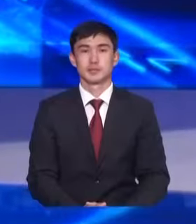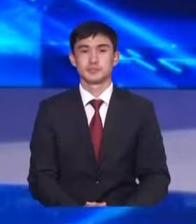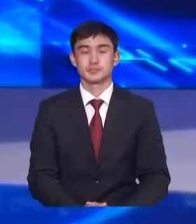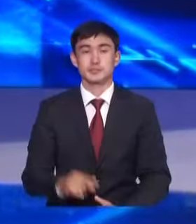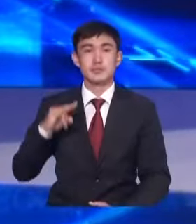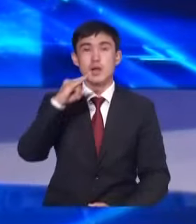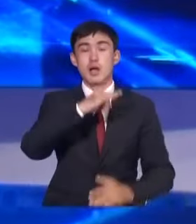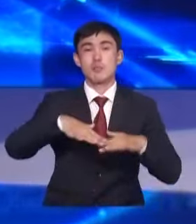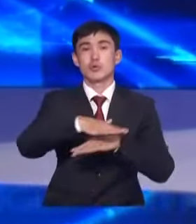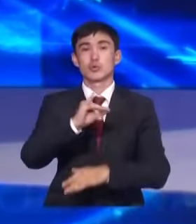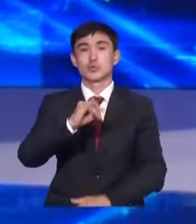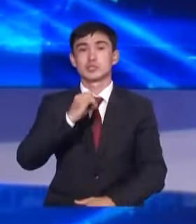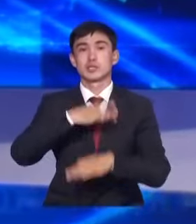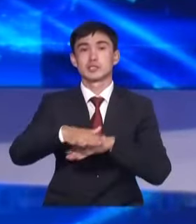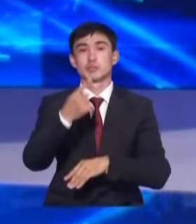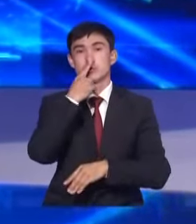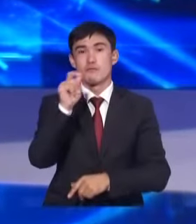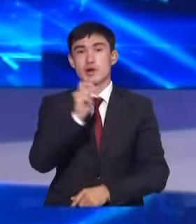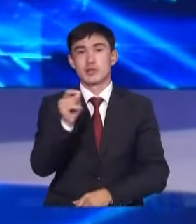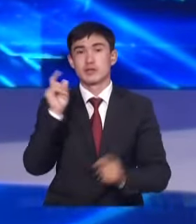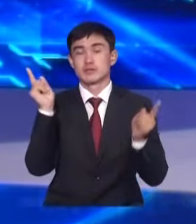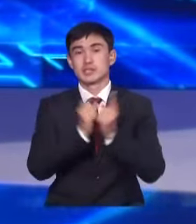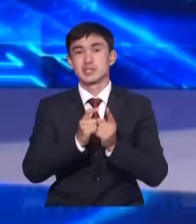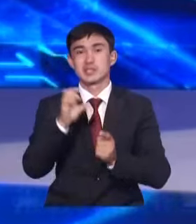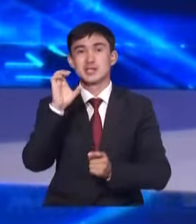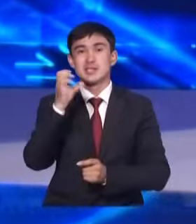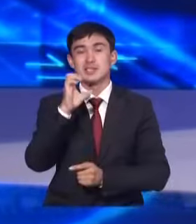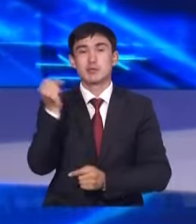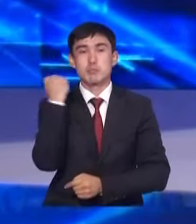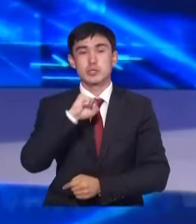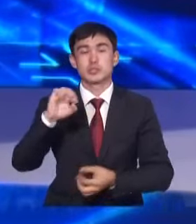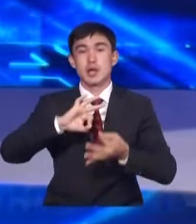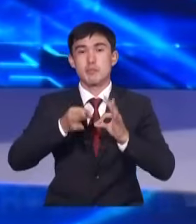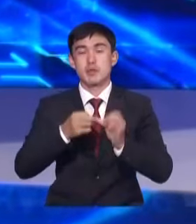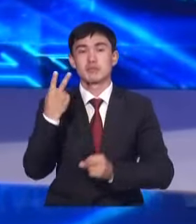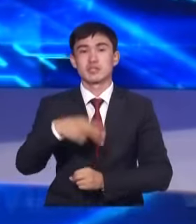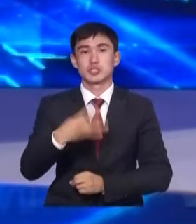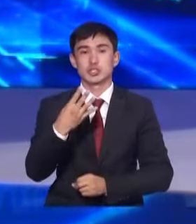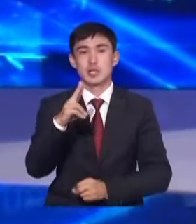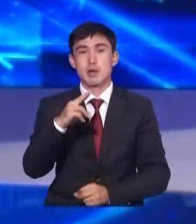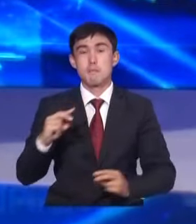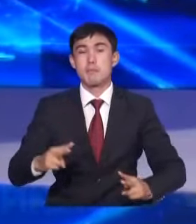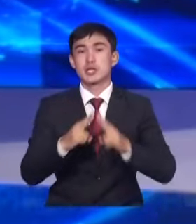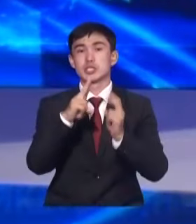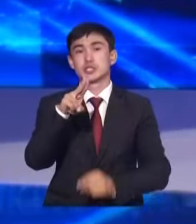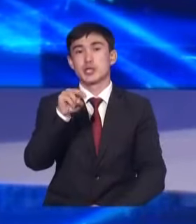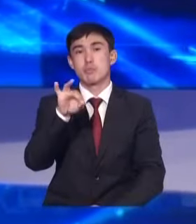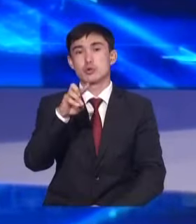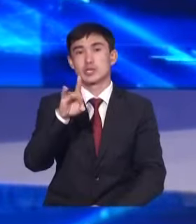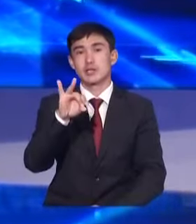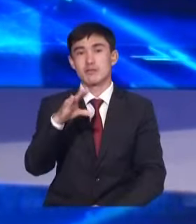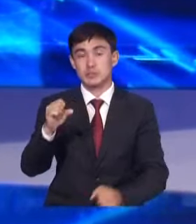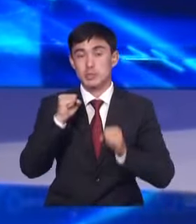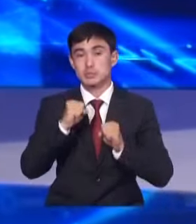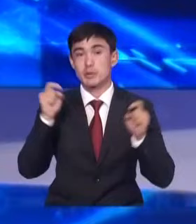В аэропорту Южной столицы в минувшие выходные встретились серебряного призера Олимпиады 2024 в Париже Демиу